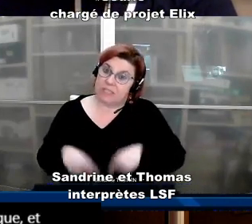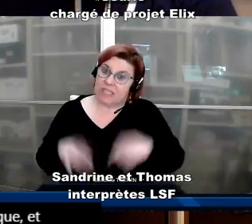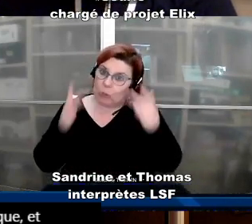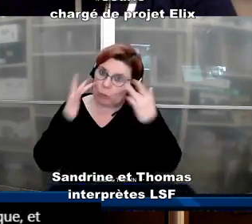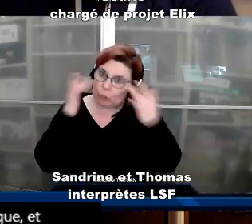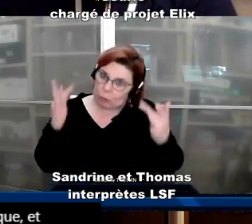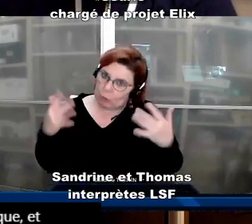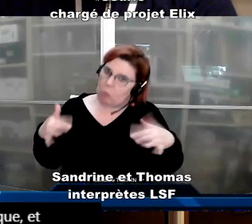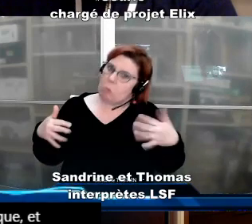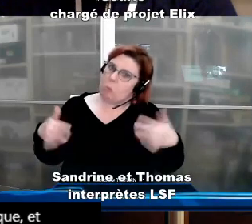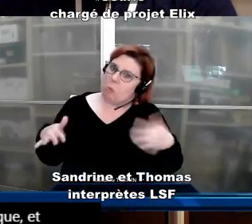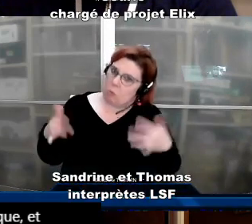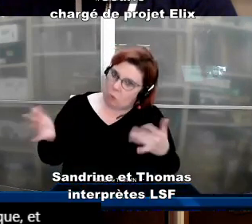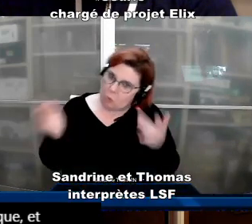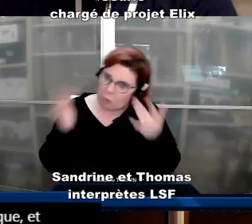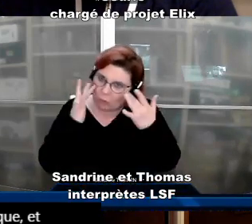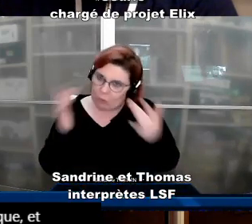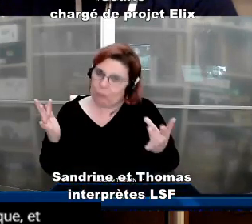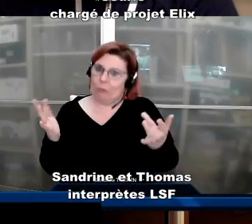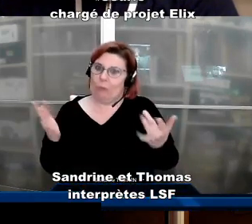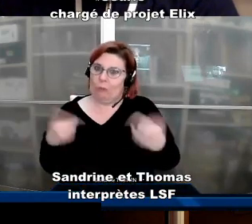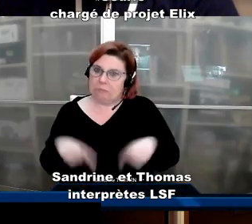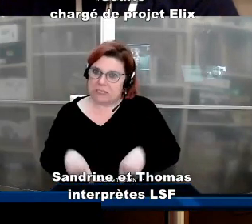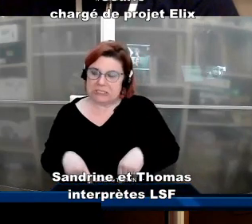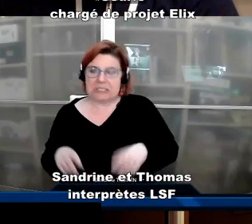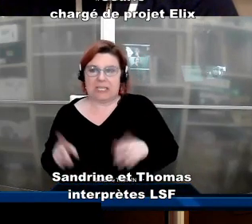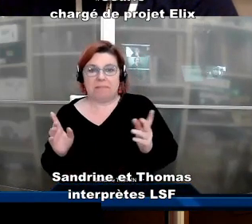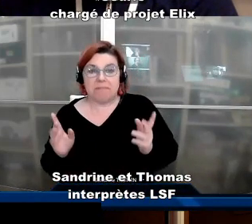Oui, tout à fait.